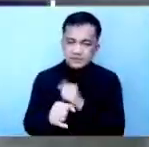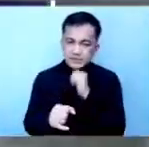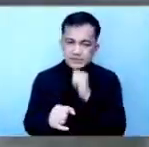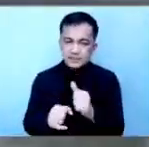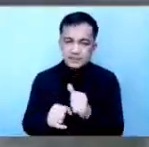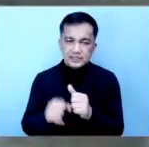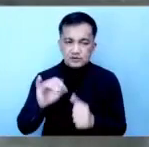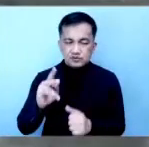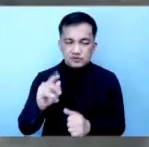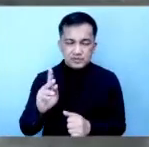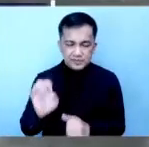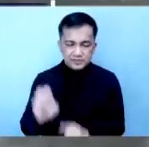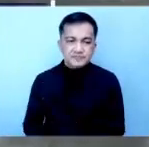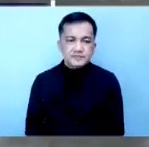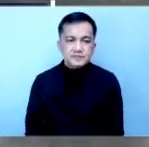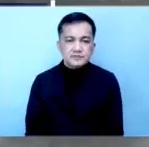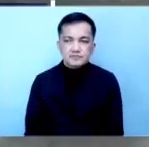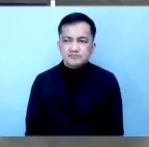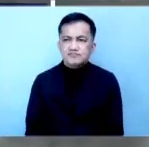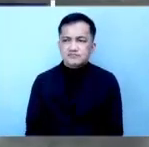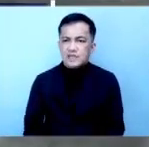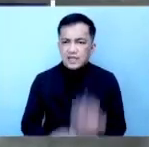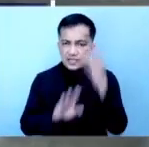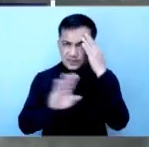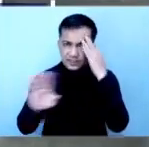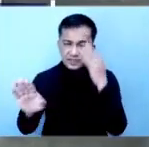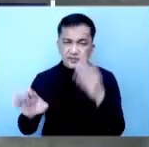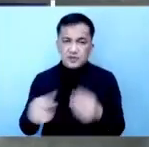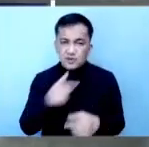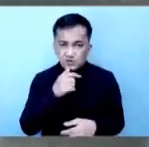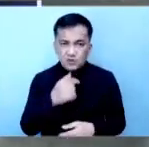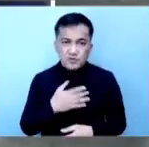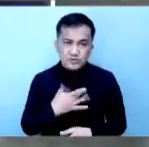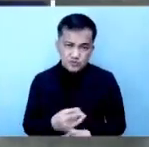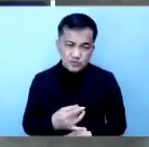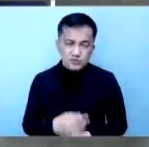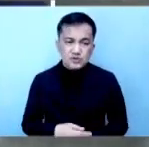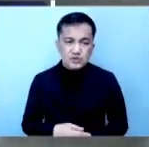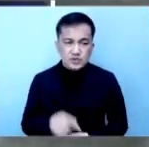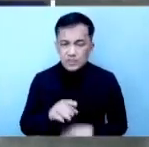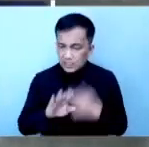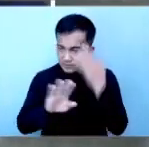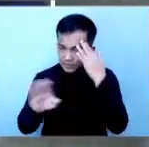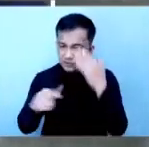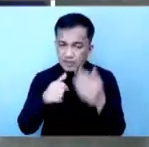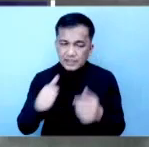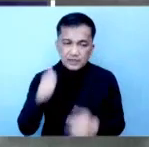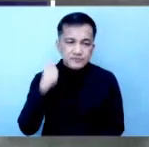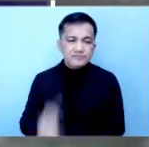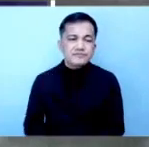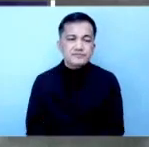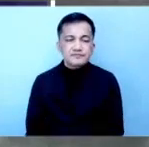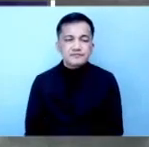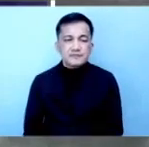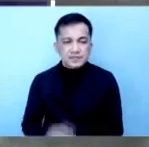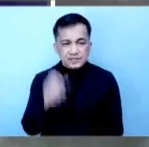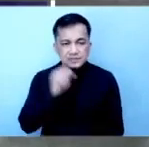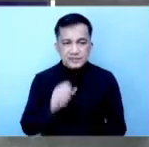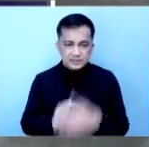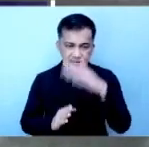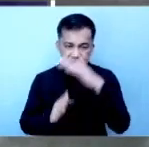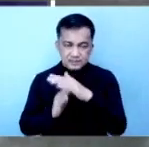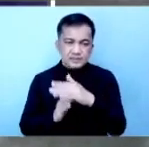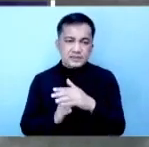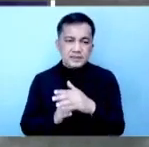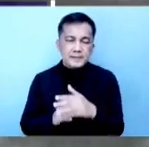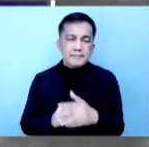nagpa-consolidate. Alam naman natin kung sino na yung may gusto, alam na natin sino yung may ayaw. So I guess that deadline is really the